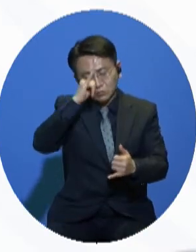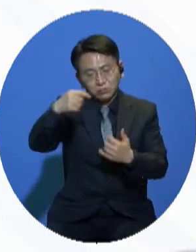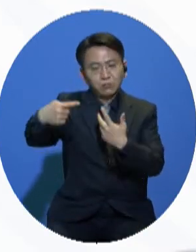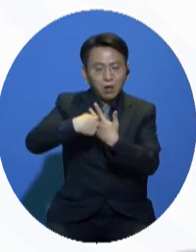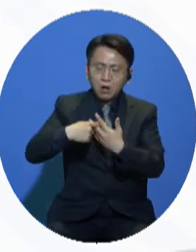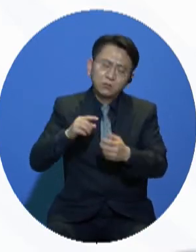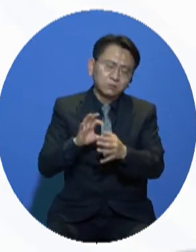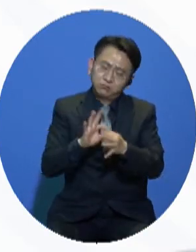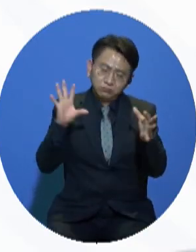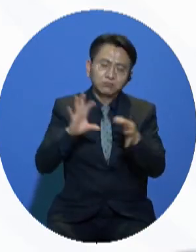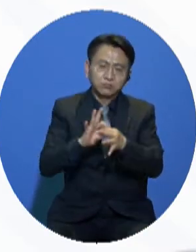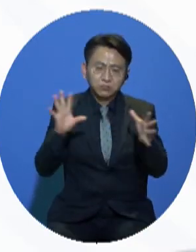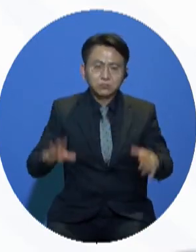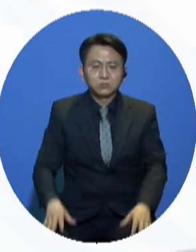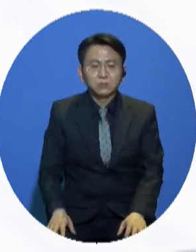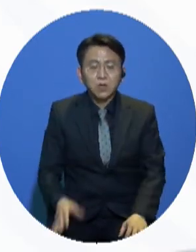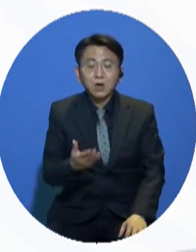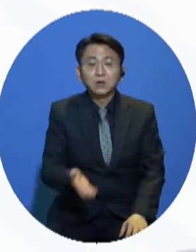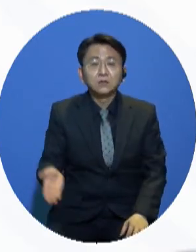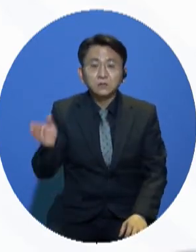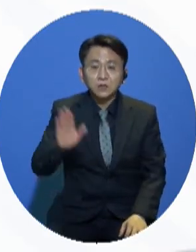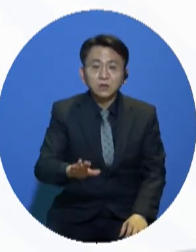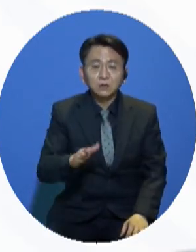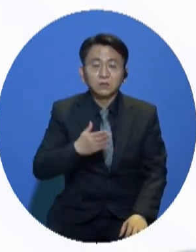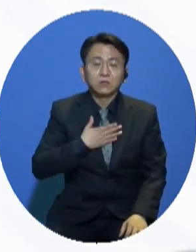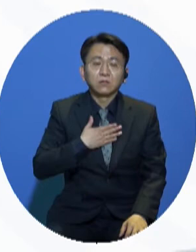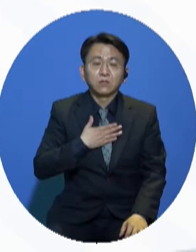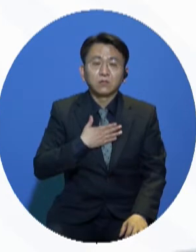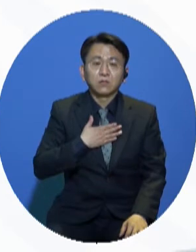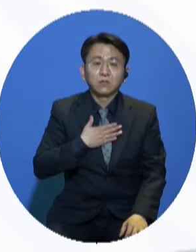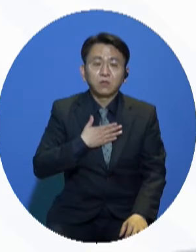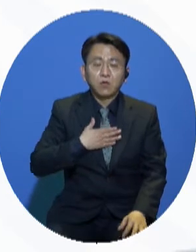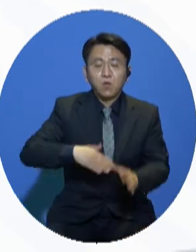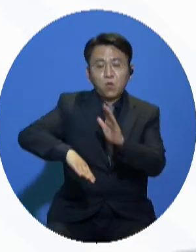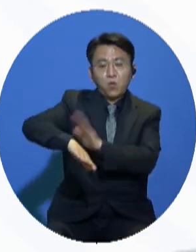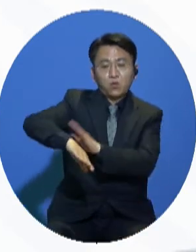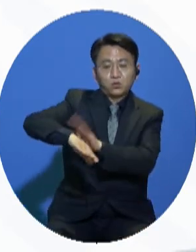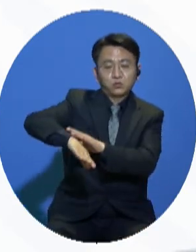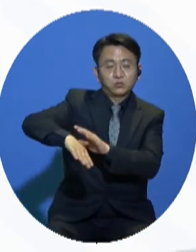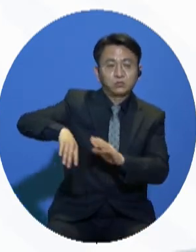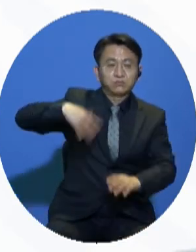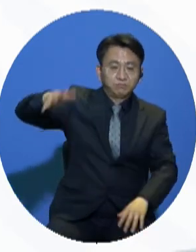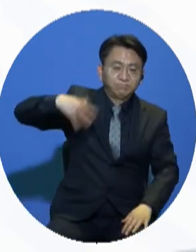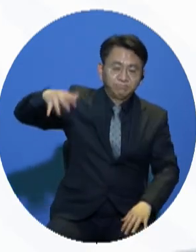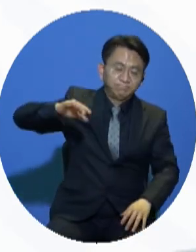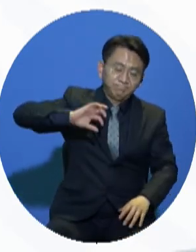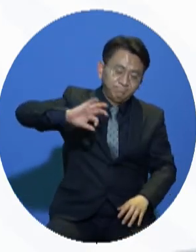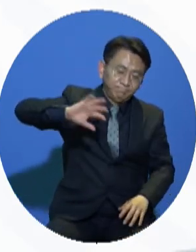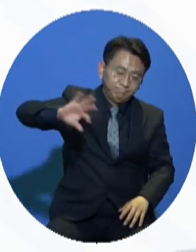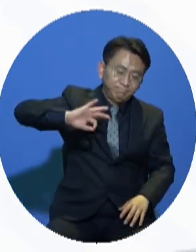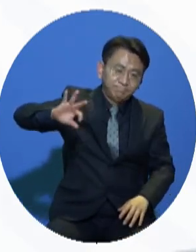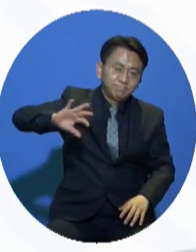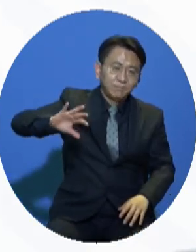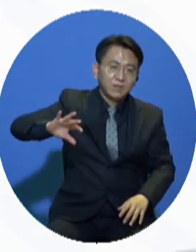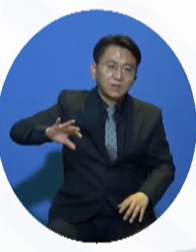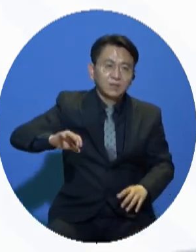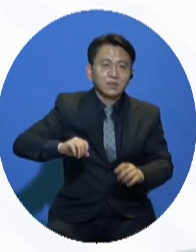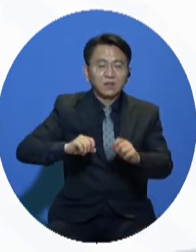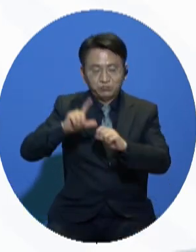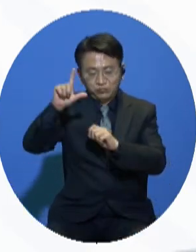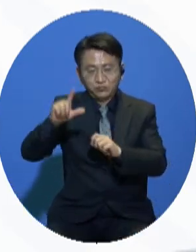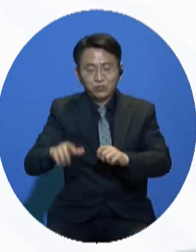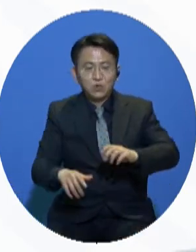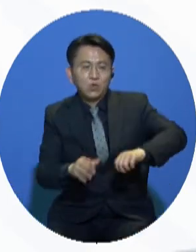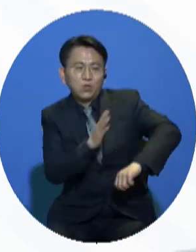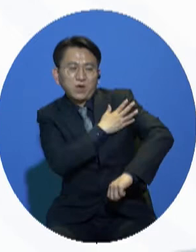everything. 않습니다. Because 그리고 my cerebral palsy 하지만 affects the whole left 저는 side of my body. 오른쪽을 대부분 사용하고 있습니다. 제 It's most 그 noticeable 병 in my left 상태가 hand. And now that